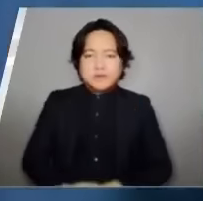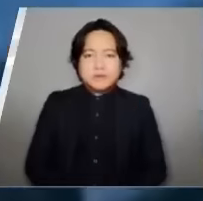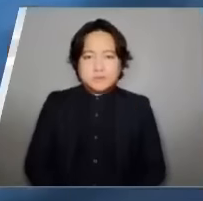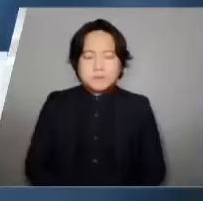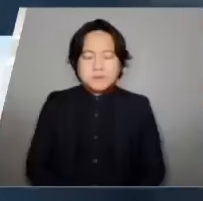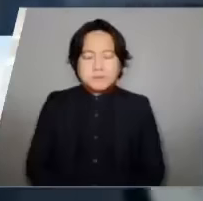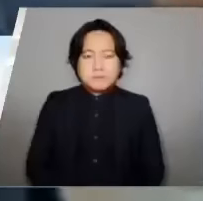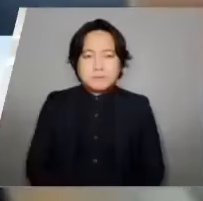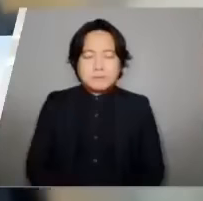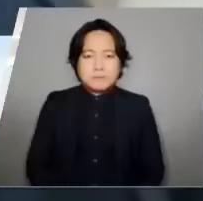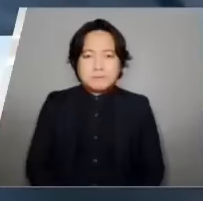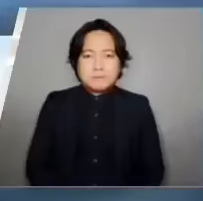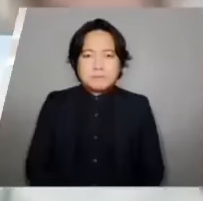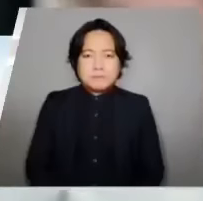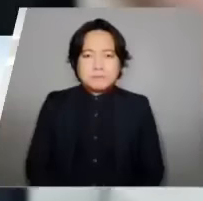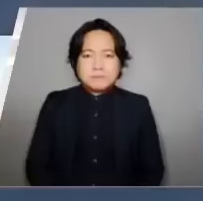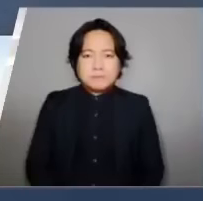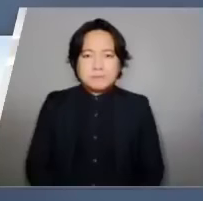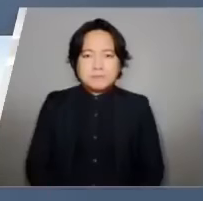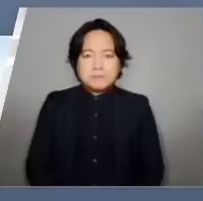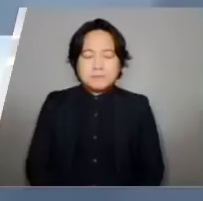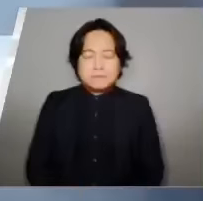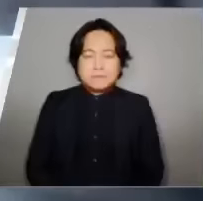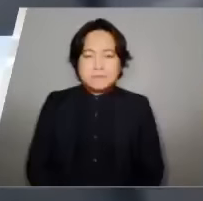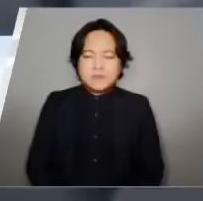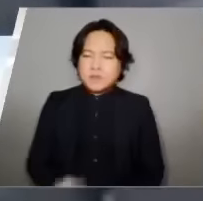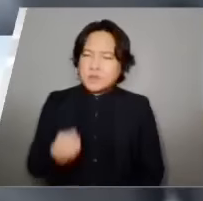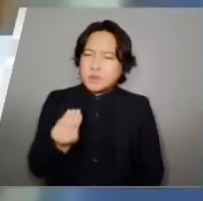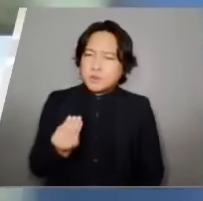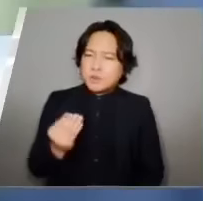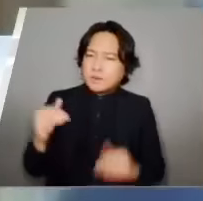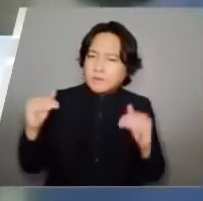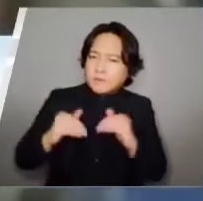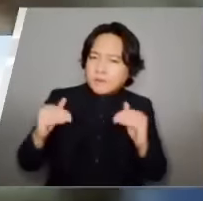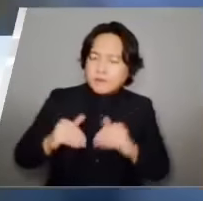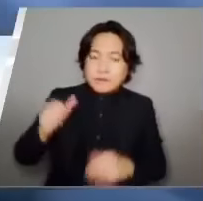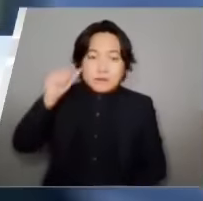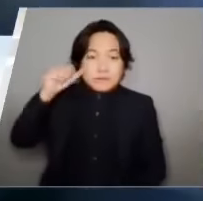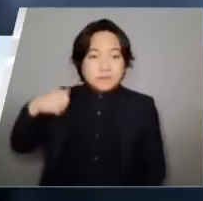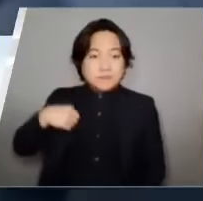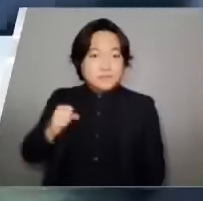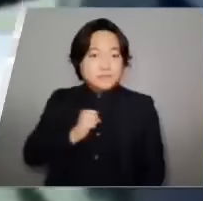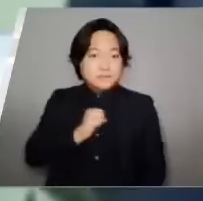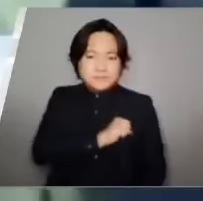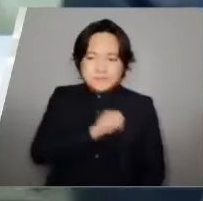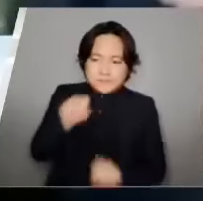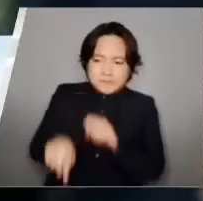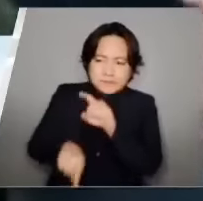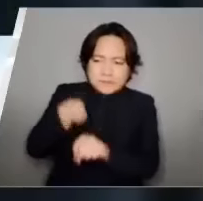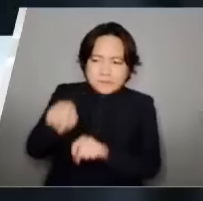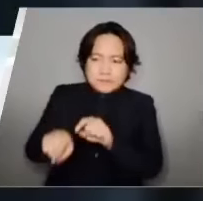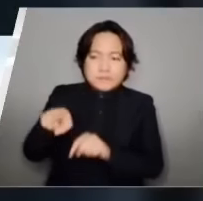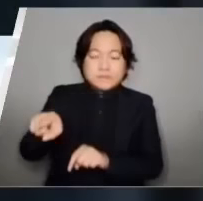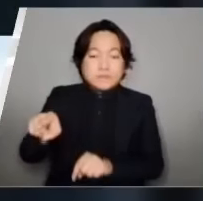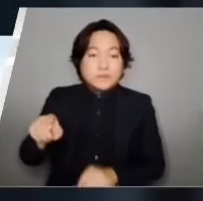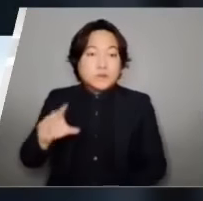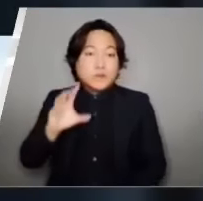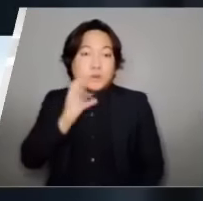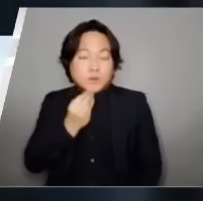May napala naman daw sa ilang minutong executive session kahapon ng mga senador kay dismissed Bamban Mayor Alice Guo.